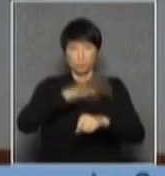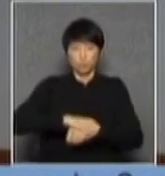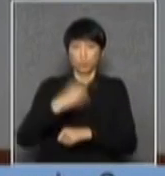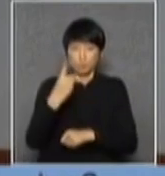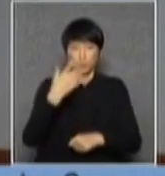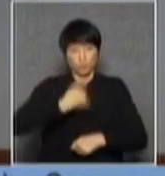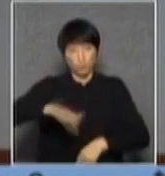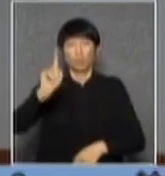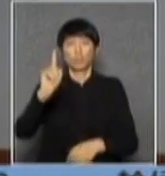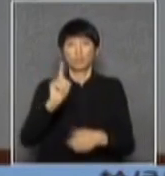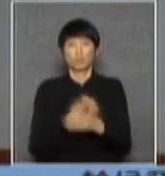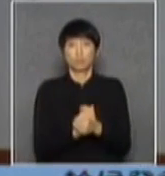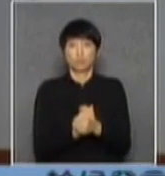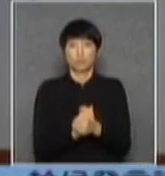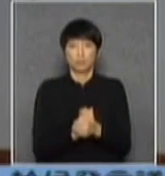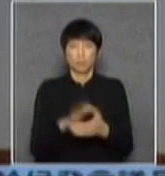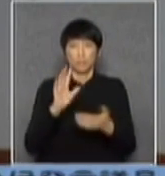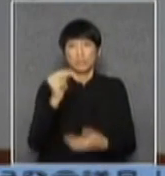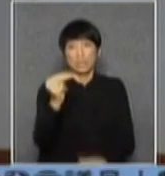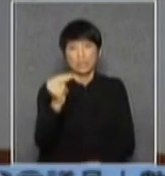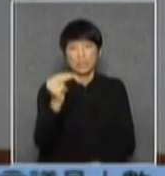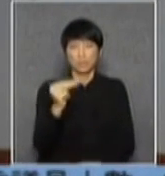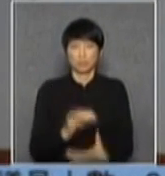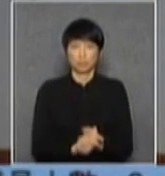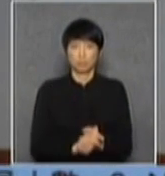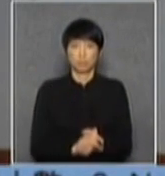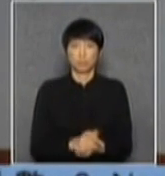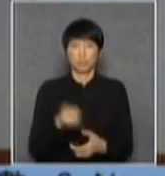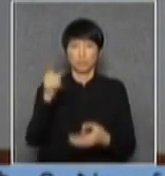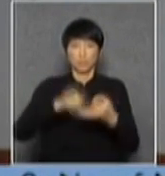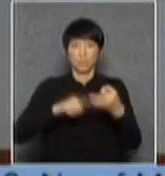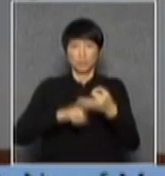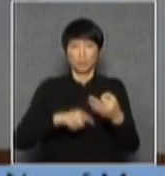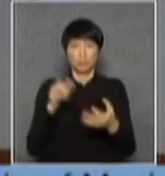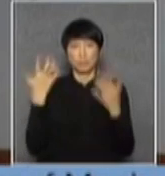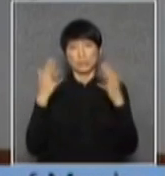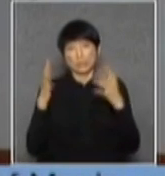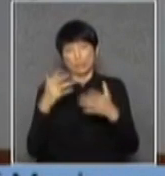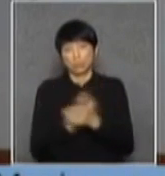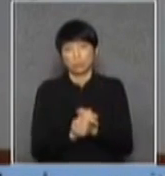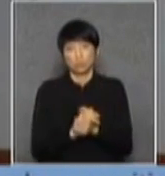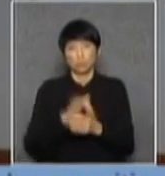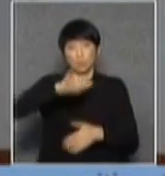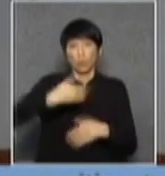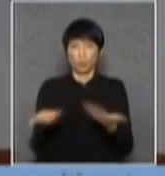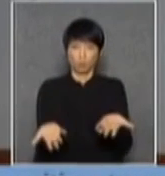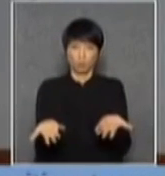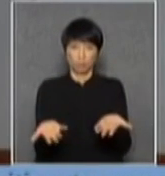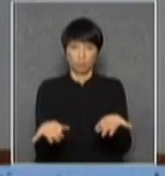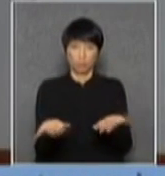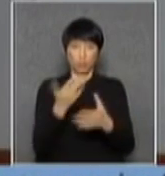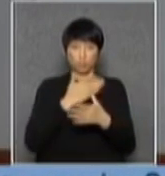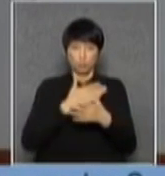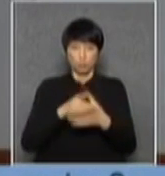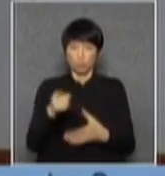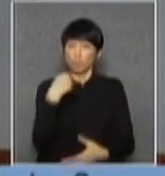捉佢一次，放佢一次，七次啦。呢、这個萬禍真係大禍啊！雲頭都唔喺度，所以主席你講